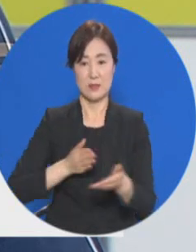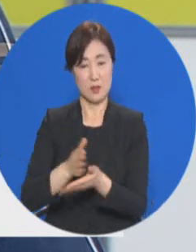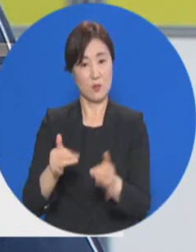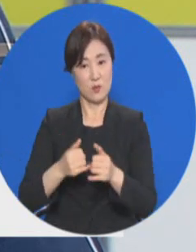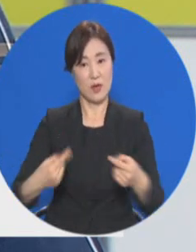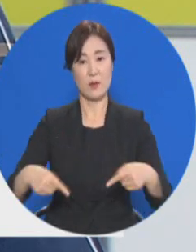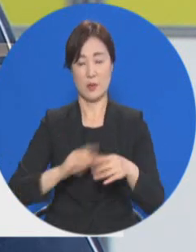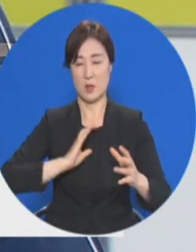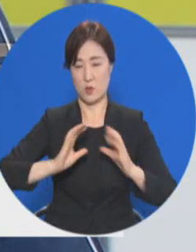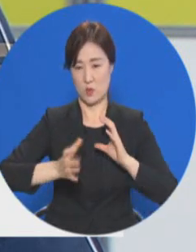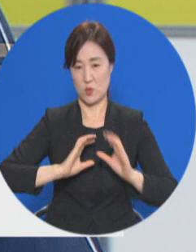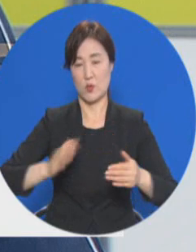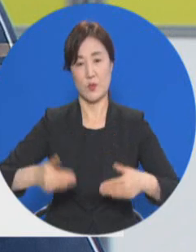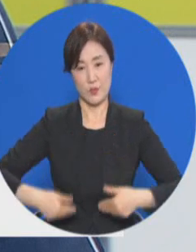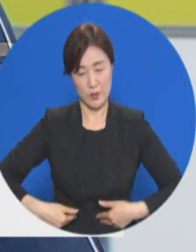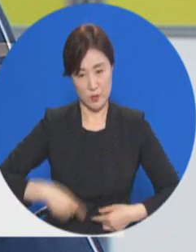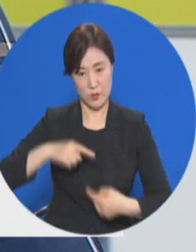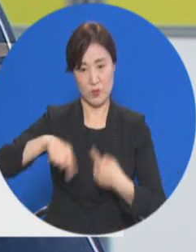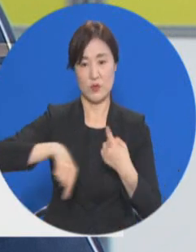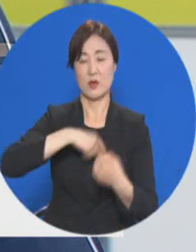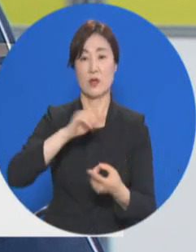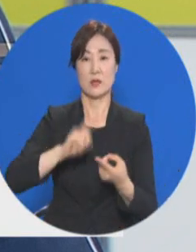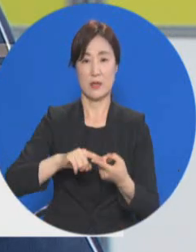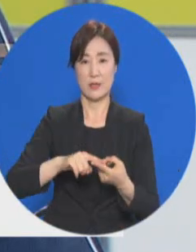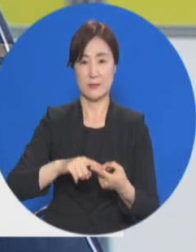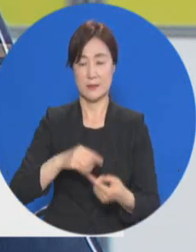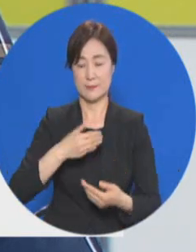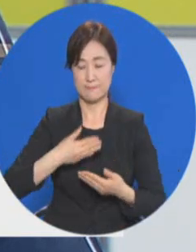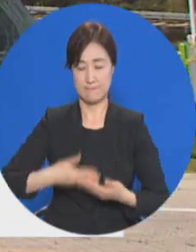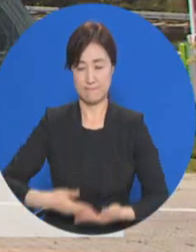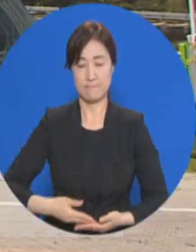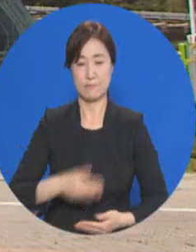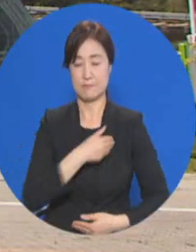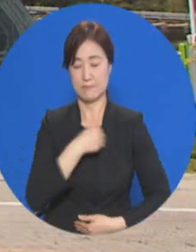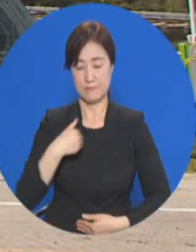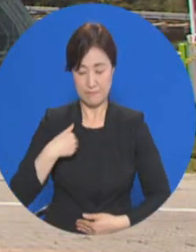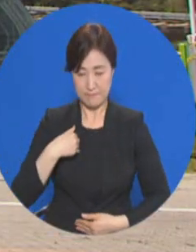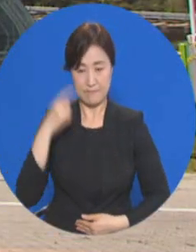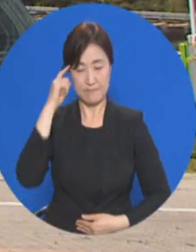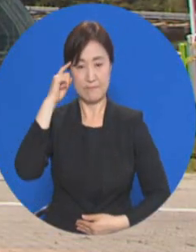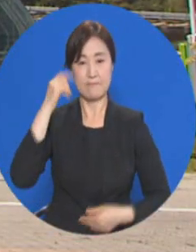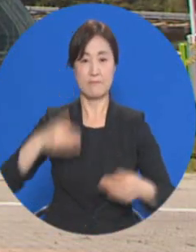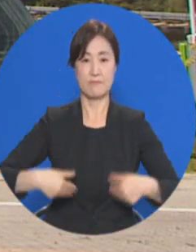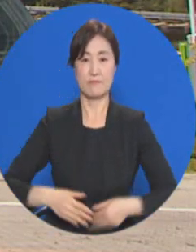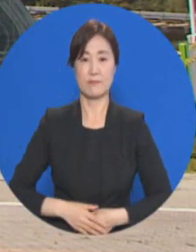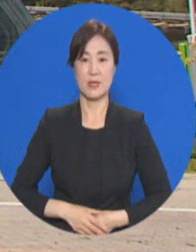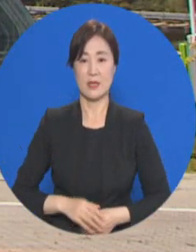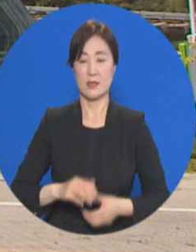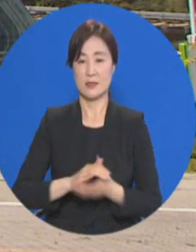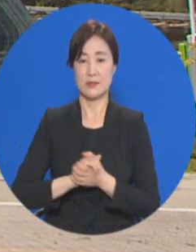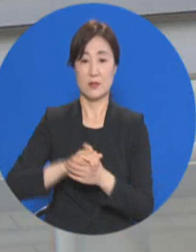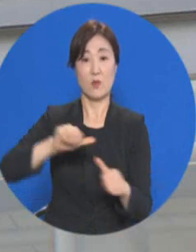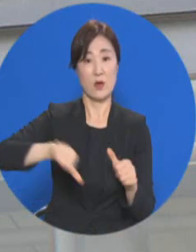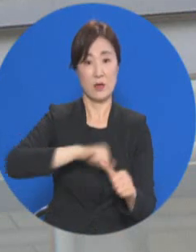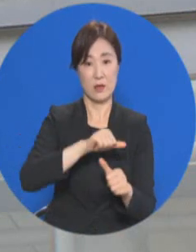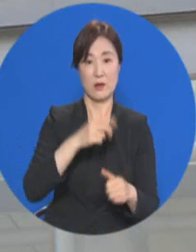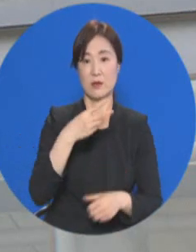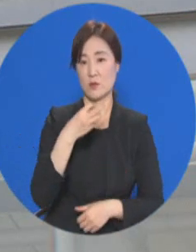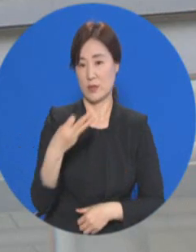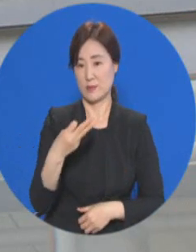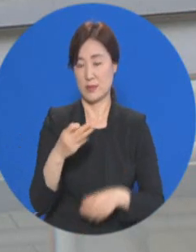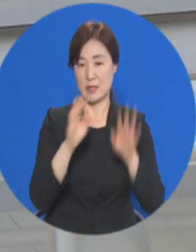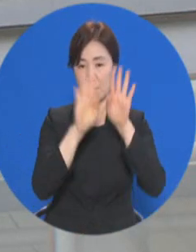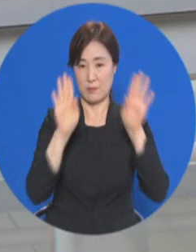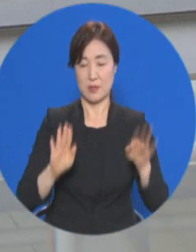톤을 붙여서 운영에 대한 여부에 대해 신중히 판단했으면 바람입니다. 친환경 교통수단으로 2013 정원박람회를 계기로